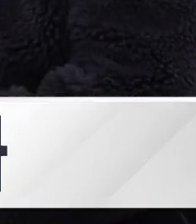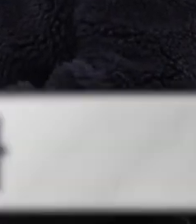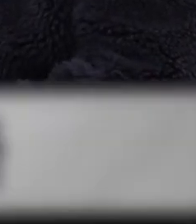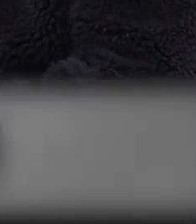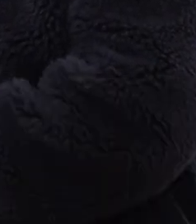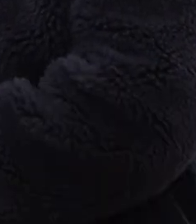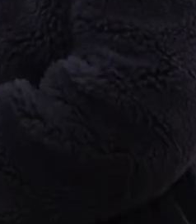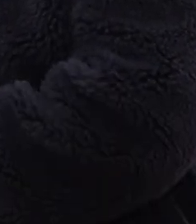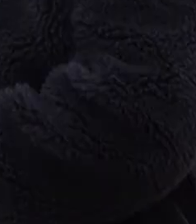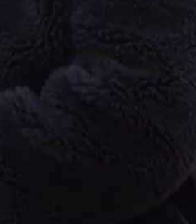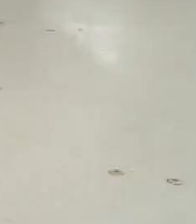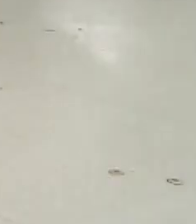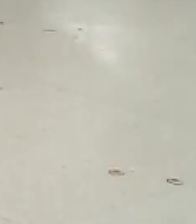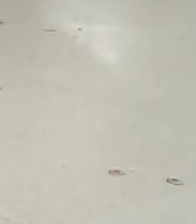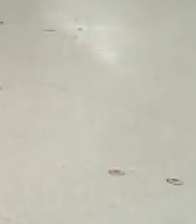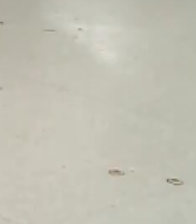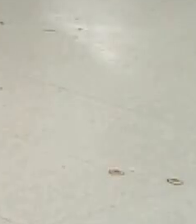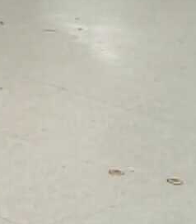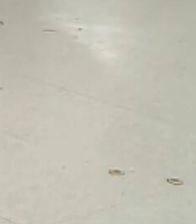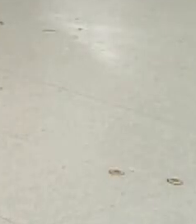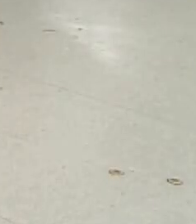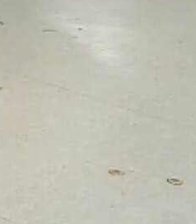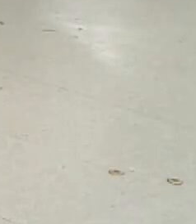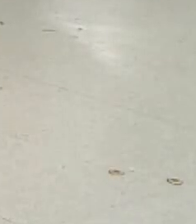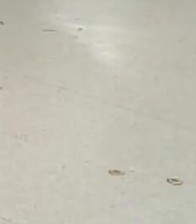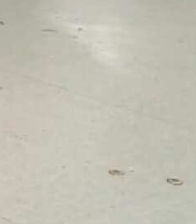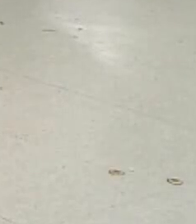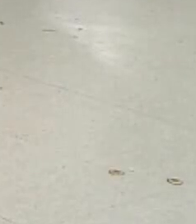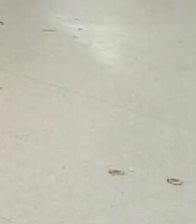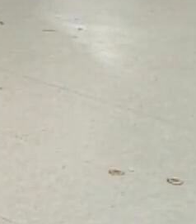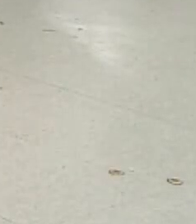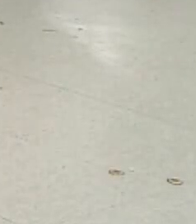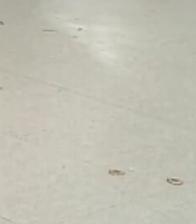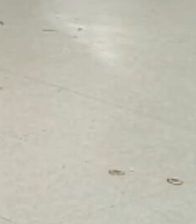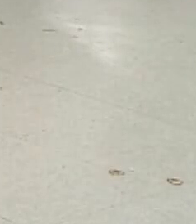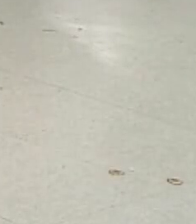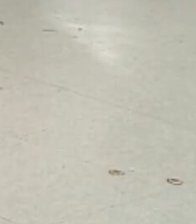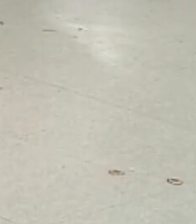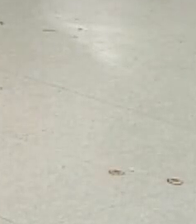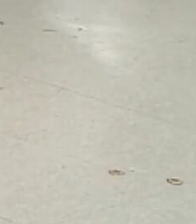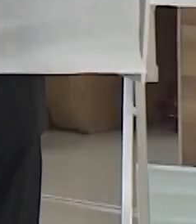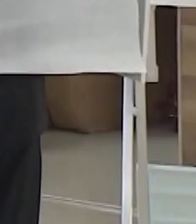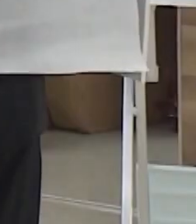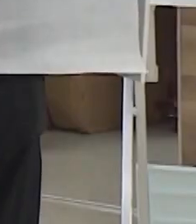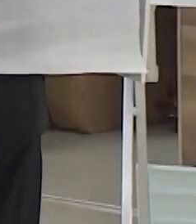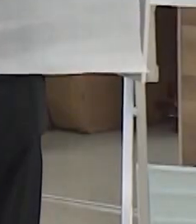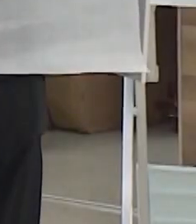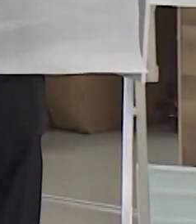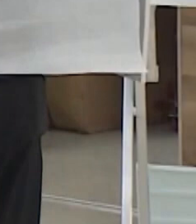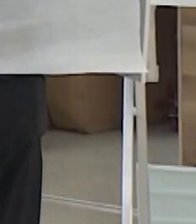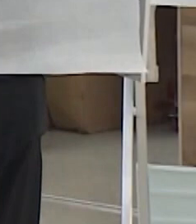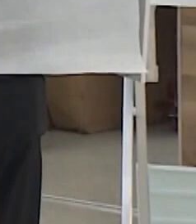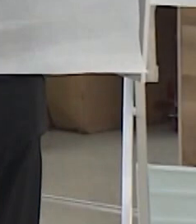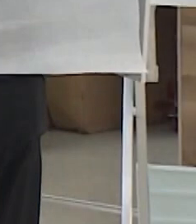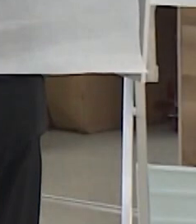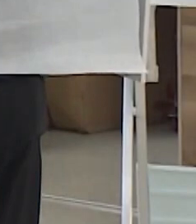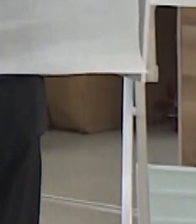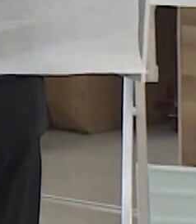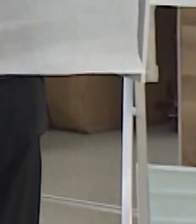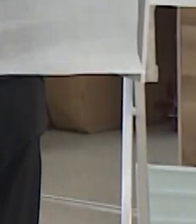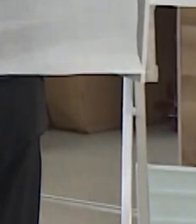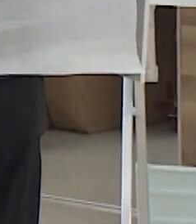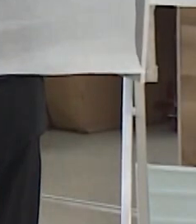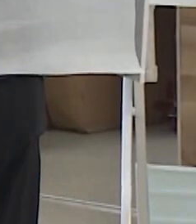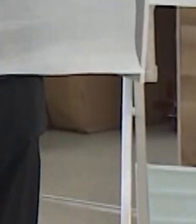과태료가 부과됩니다. 고용주는 선거일 전 7일부터 선거일 전 3일까지 근로자가 투표에 필요한 시간을 청구할 수